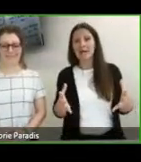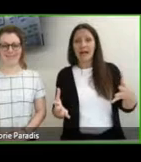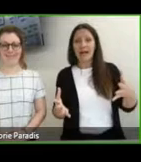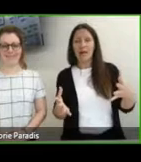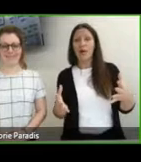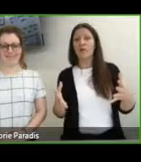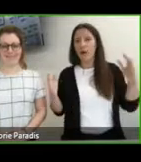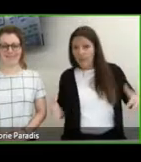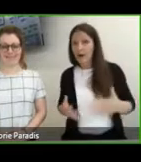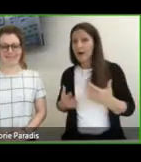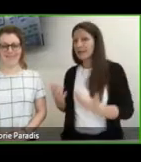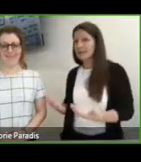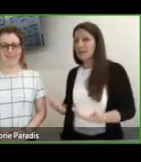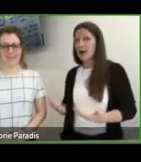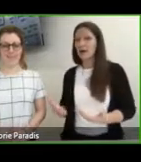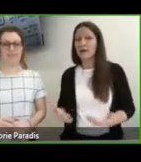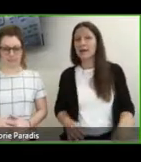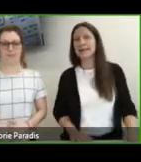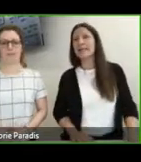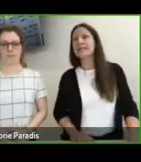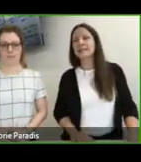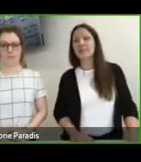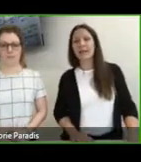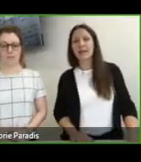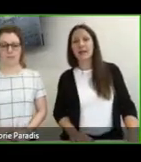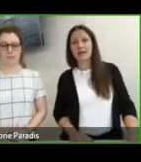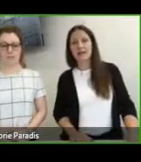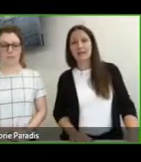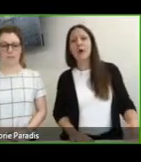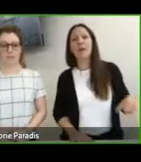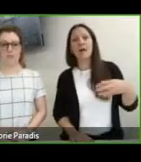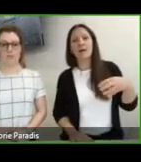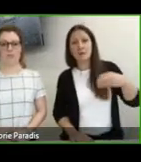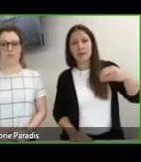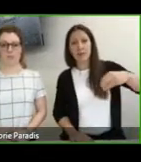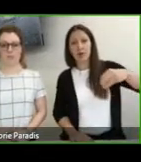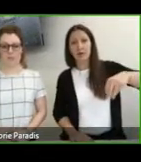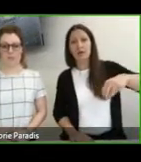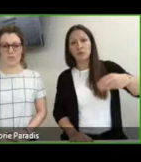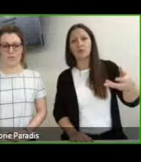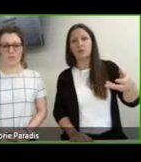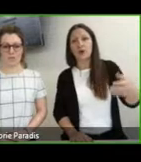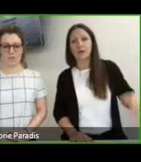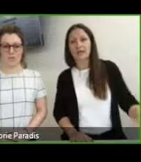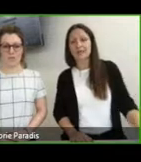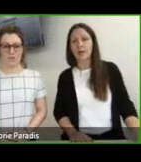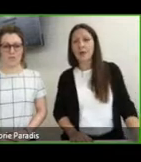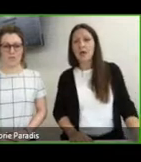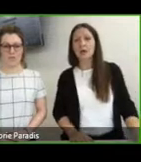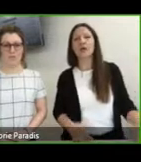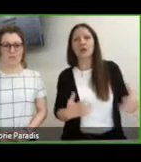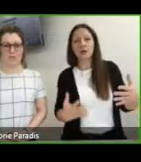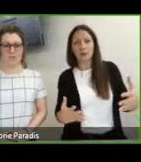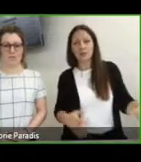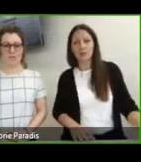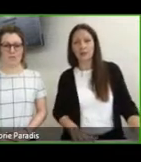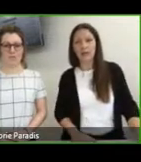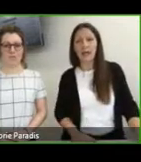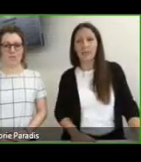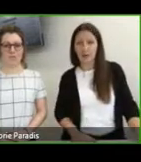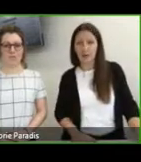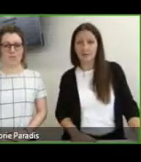médias. Alors, on va revoir cette histoire-là et essayer de cibler les moments les plus importants où notre pouvoir d'action, notre autonomie